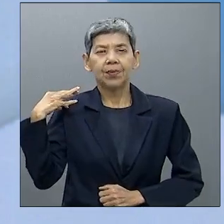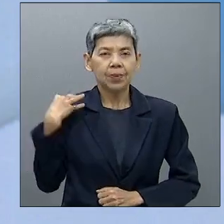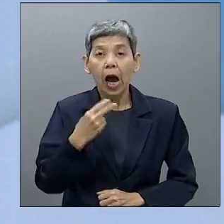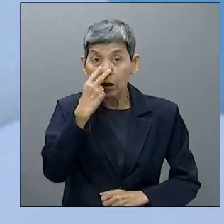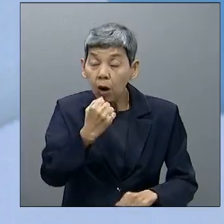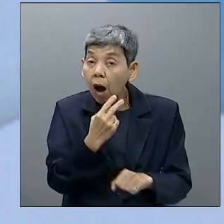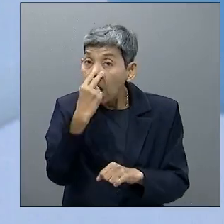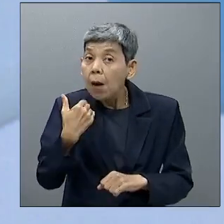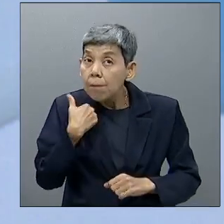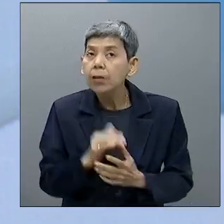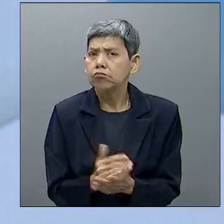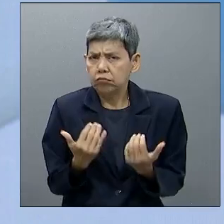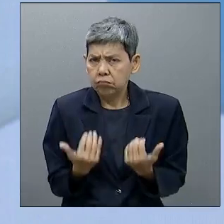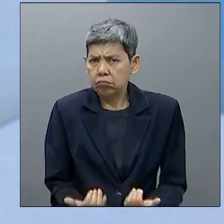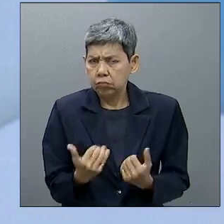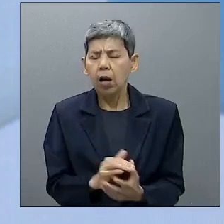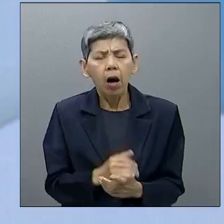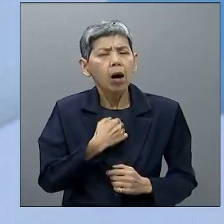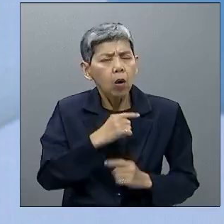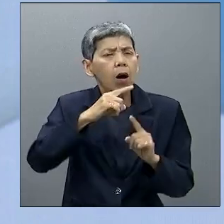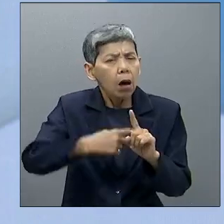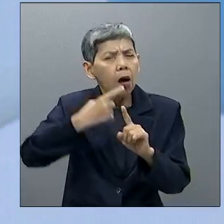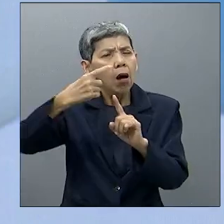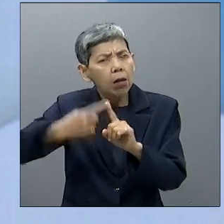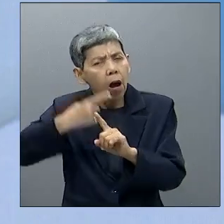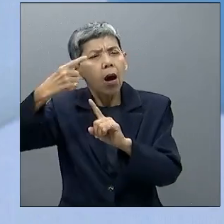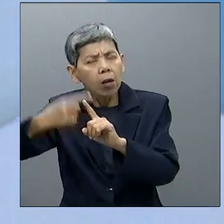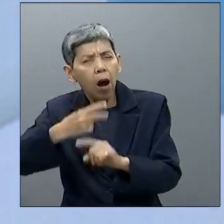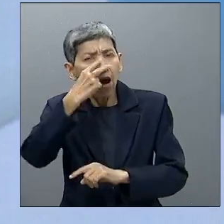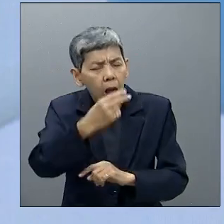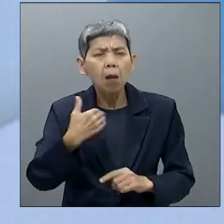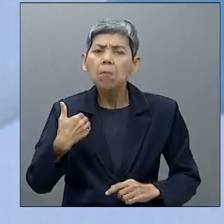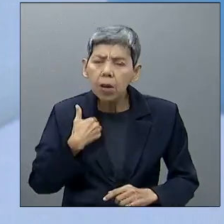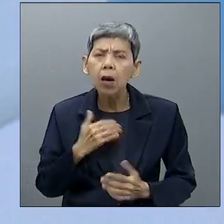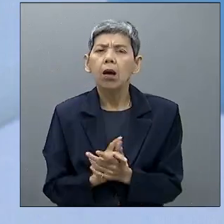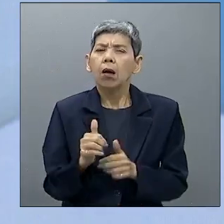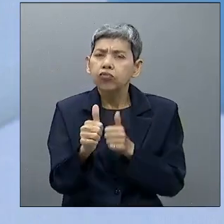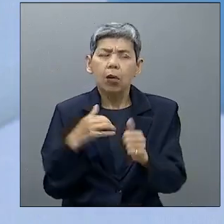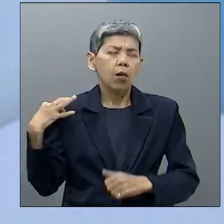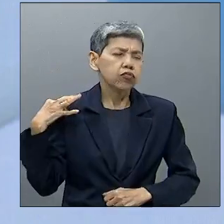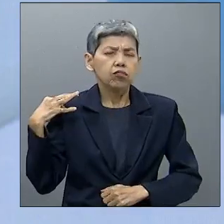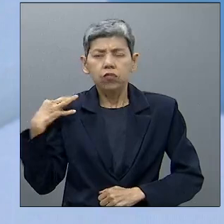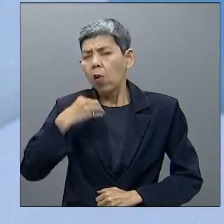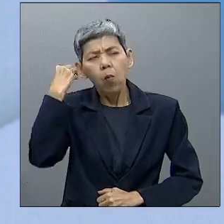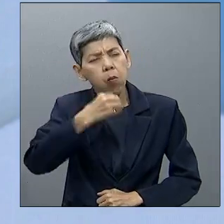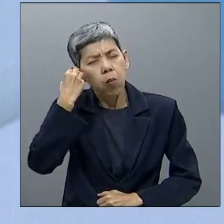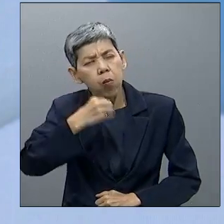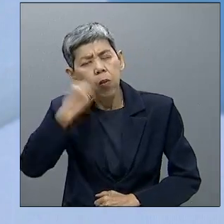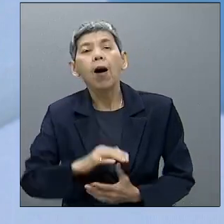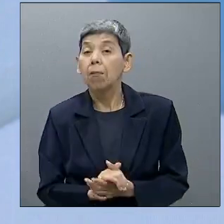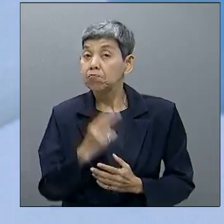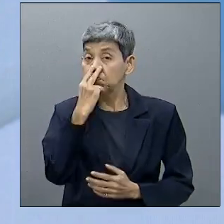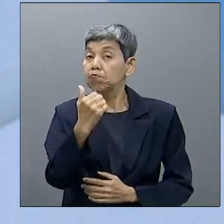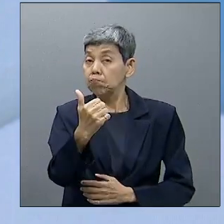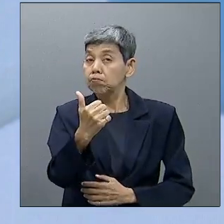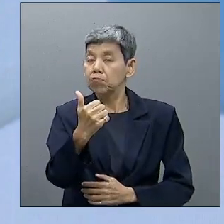มสังเกตไหมคะว่าในปัจจุบันนี้แทบจะทุกเดือนเลยนะคะเราจะได้ยินข่าวคราวการประกวดนางงามในบ้านเราแต่ต้องบอกว่าเป็นเรื่องที่ดีนะ